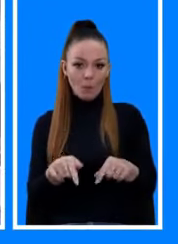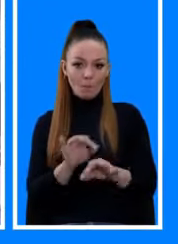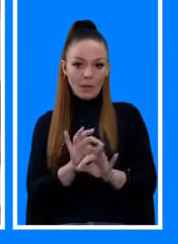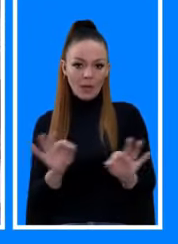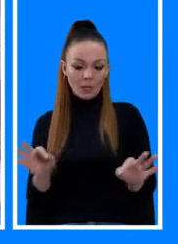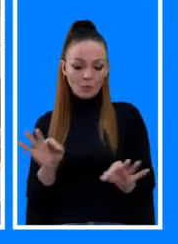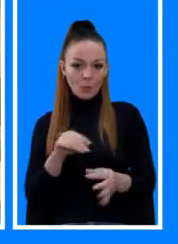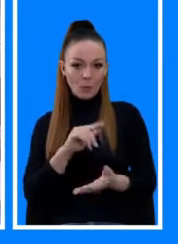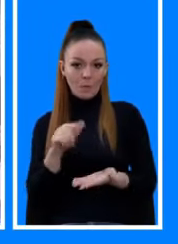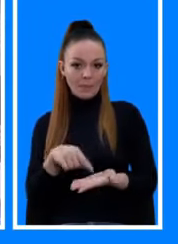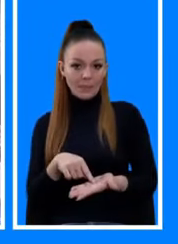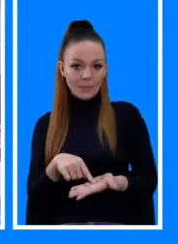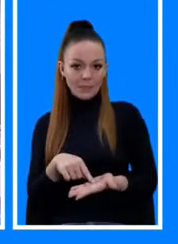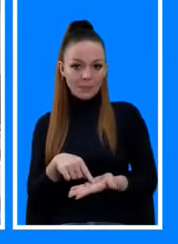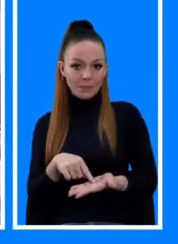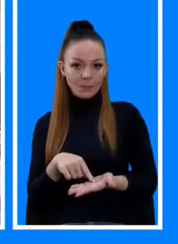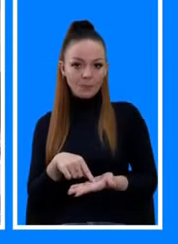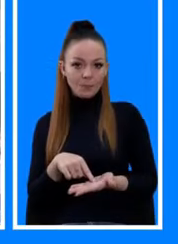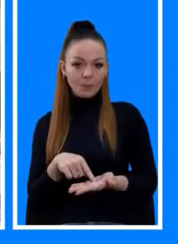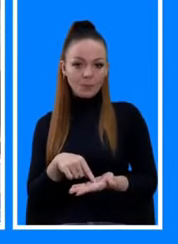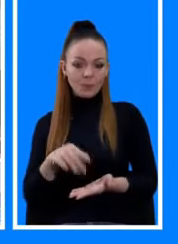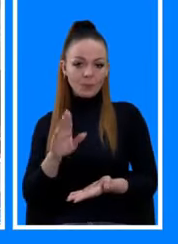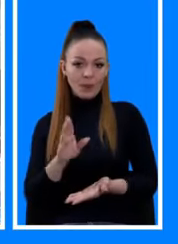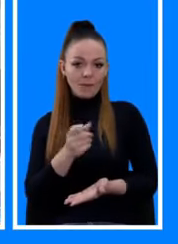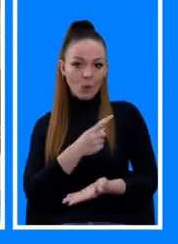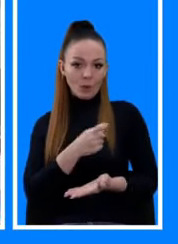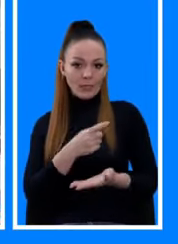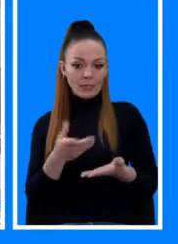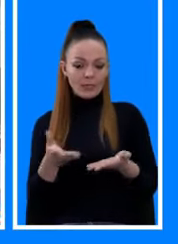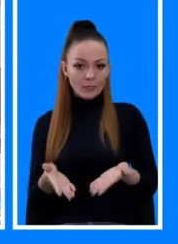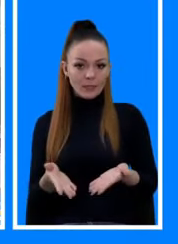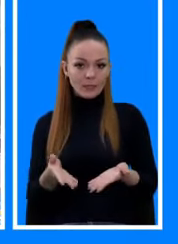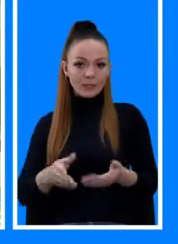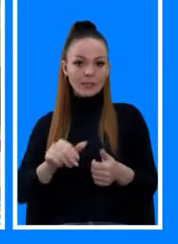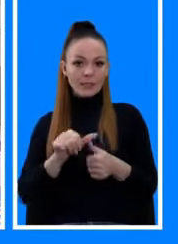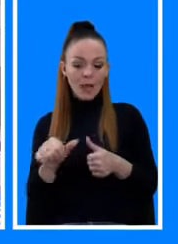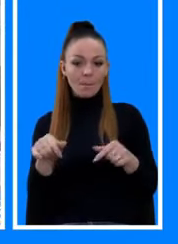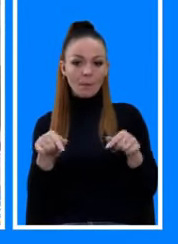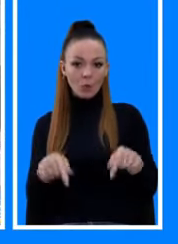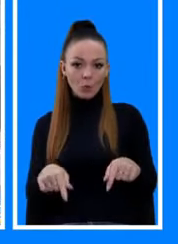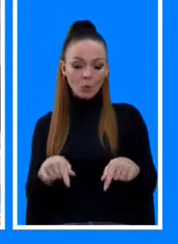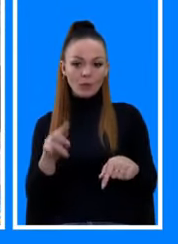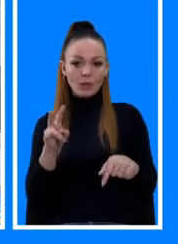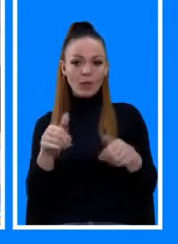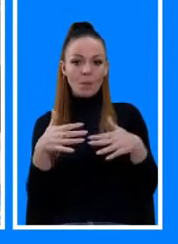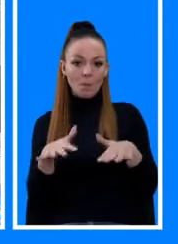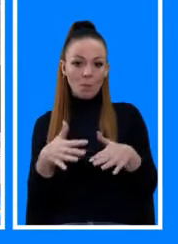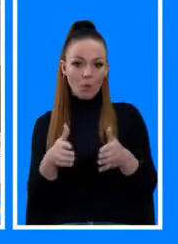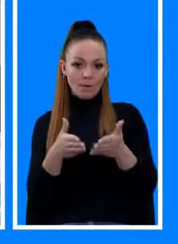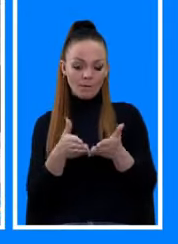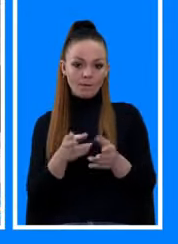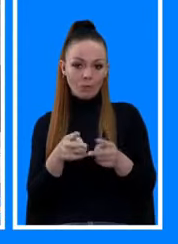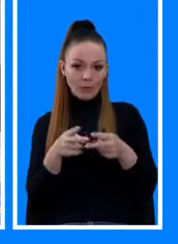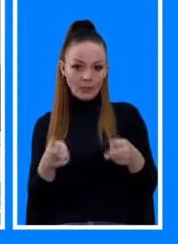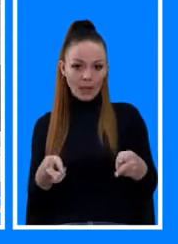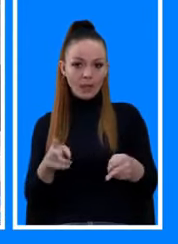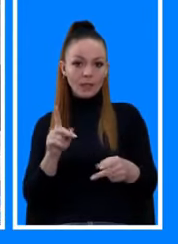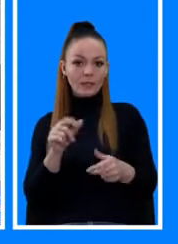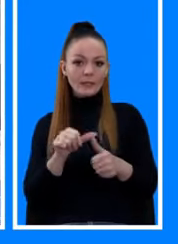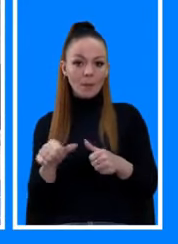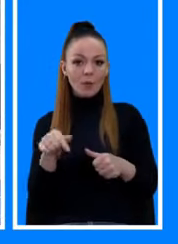місті, в Одесі, саме тут, на Морвокзалі. Сьогодні тут ми